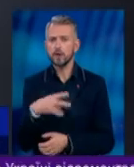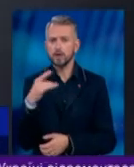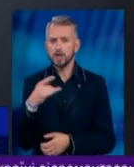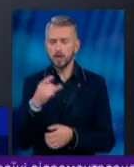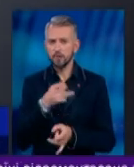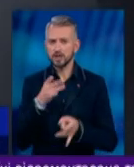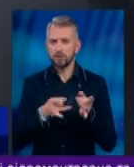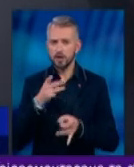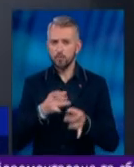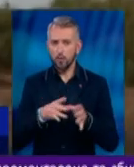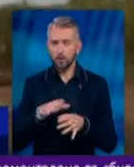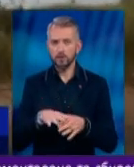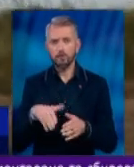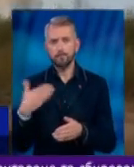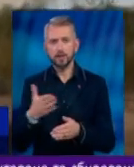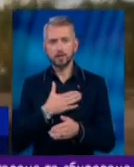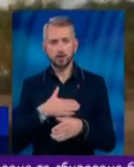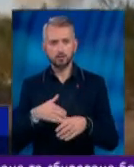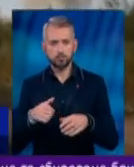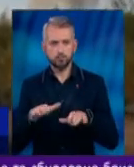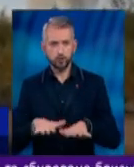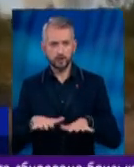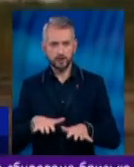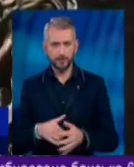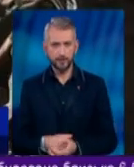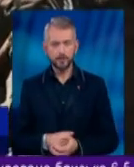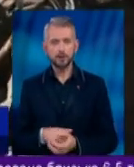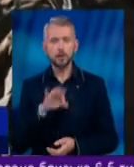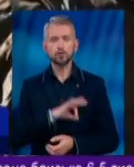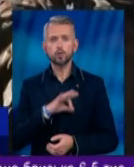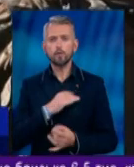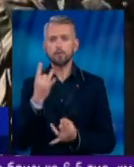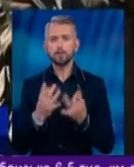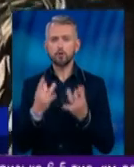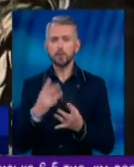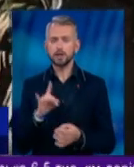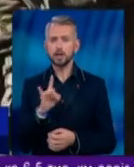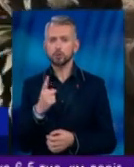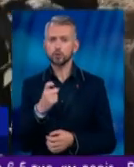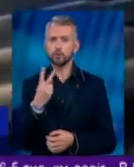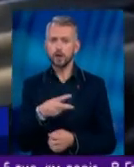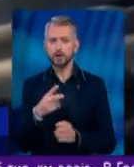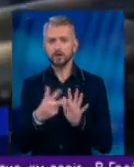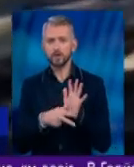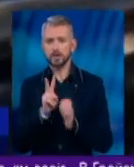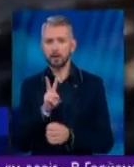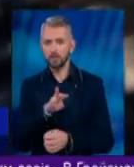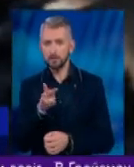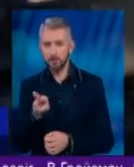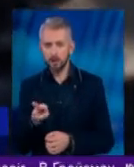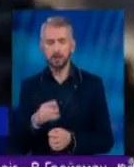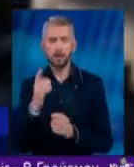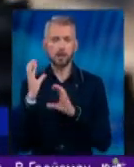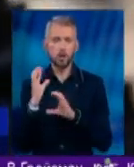разів відкривали вогонь у бік позицій Збройних сил України. Застосовували міномети калібру 120 та 82 мм,